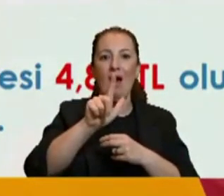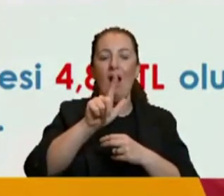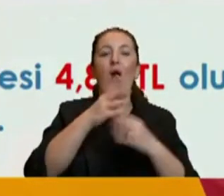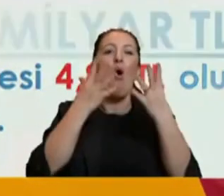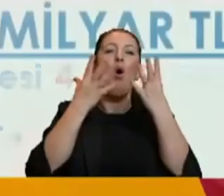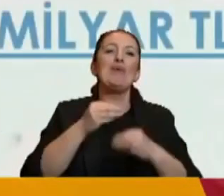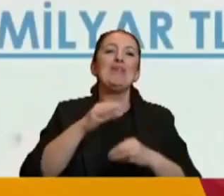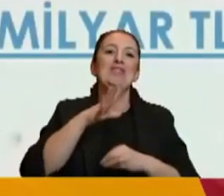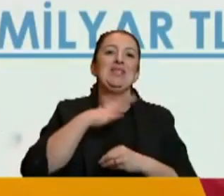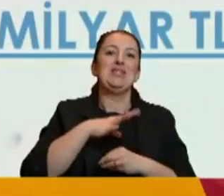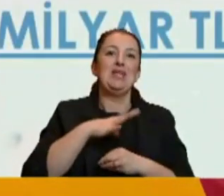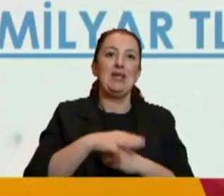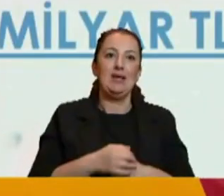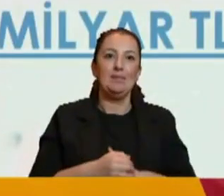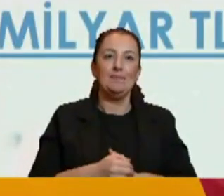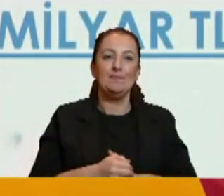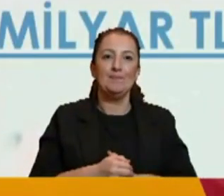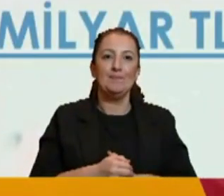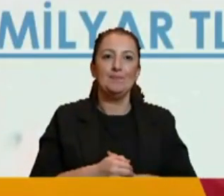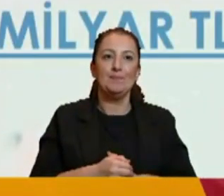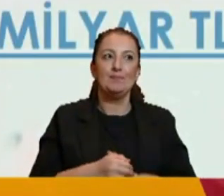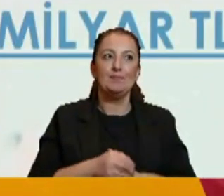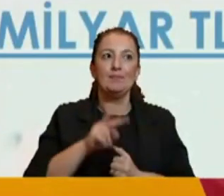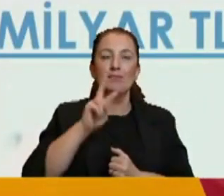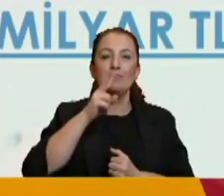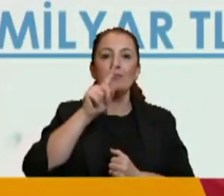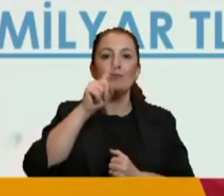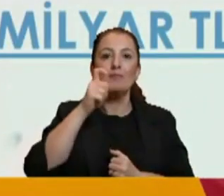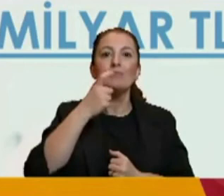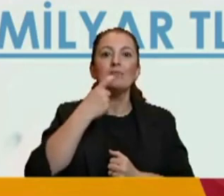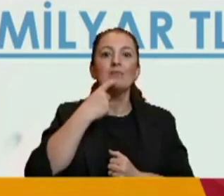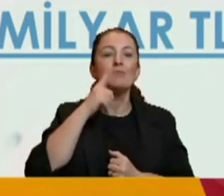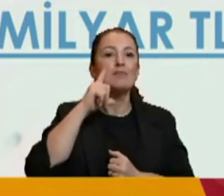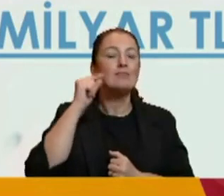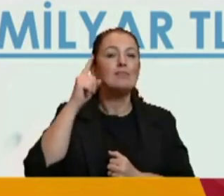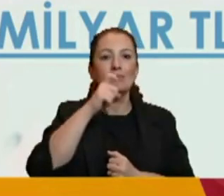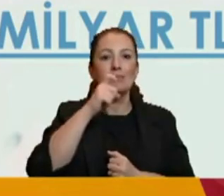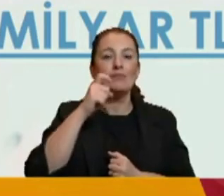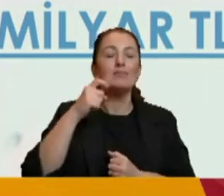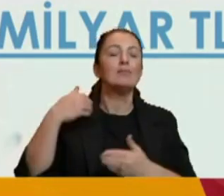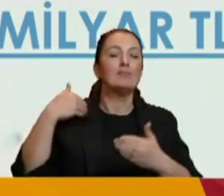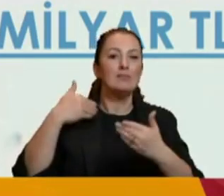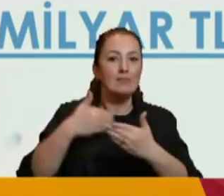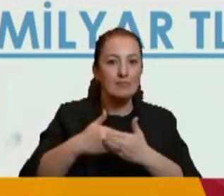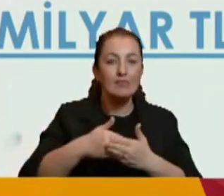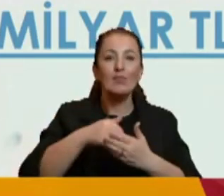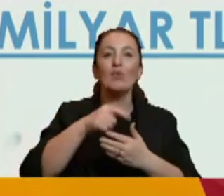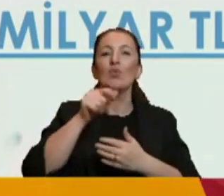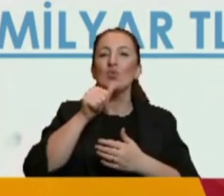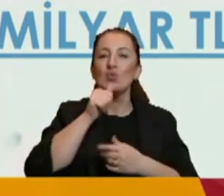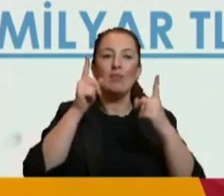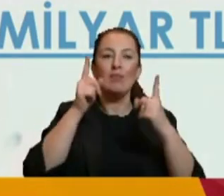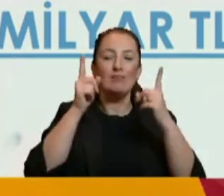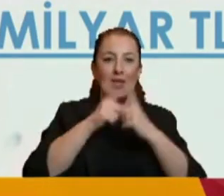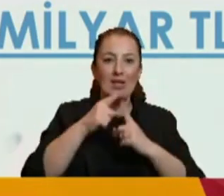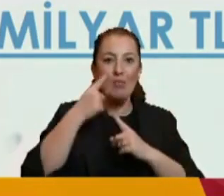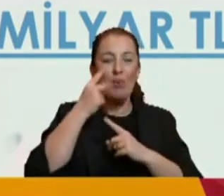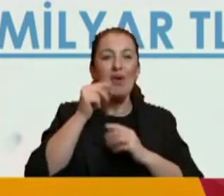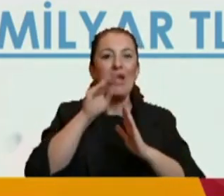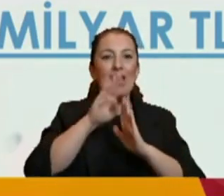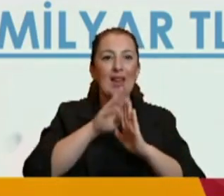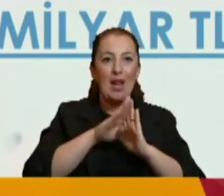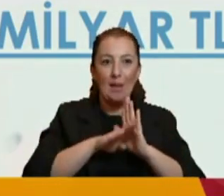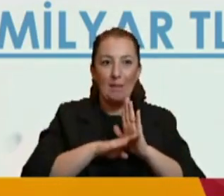çıkarılmasıyla dışarı 2019yılı Mayıs ayından bugüne kadar su tarifelerinde yapılan indirimlerle